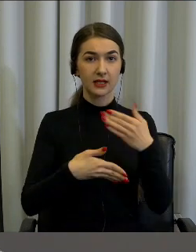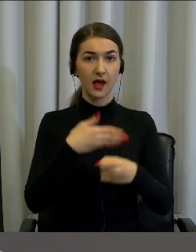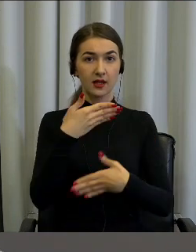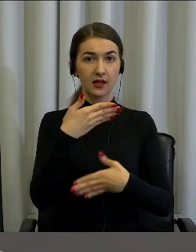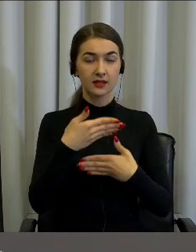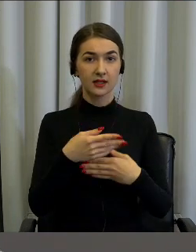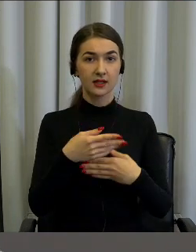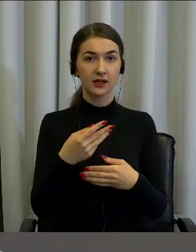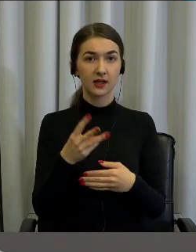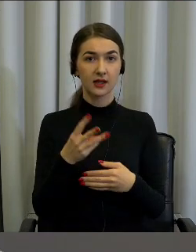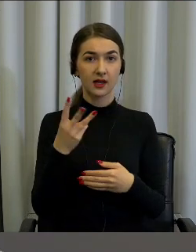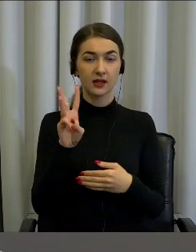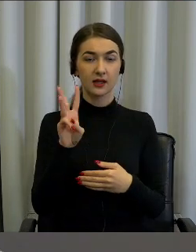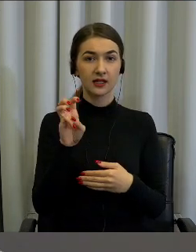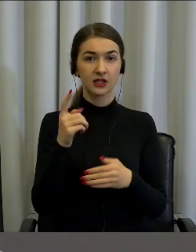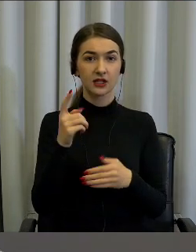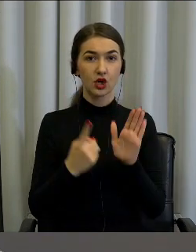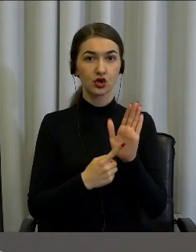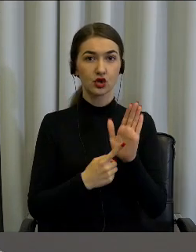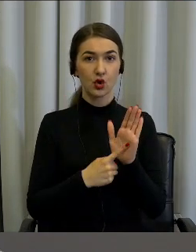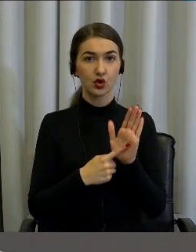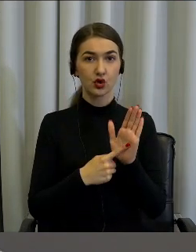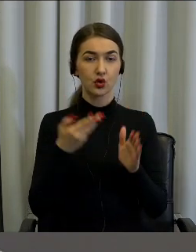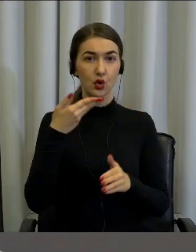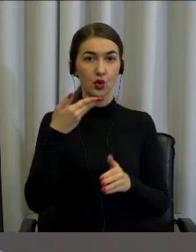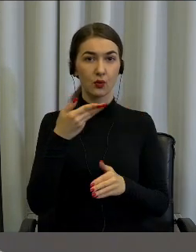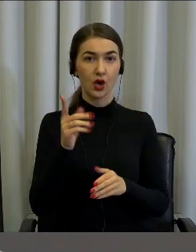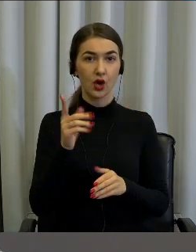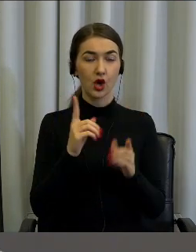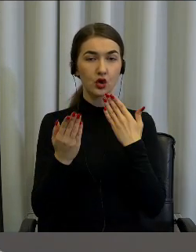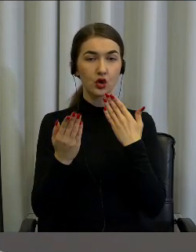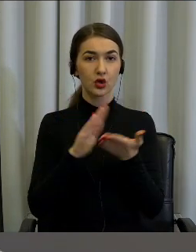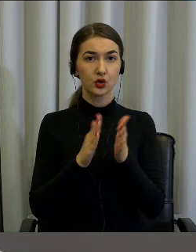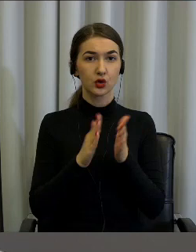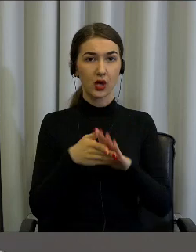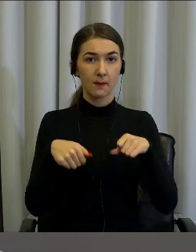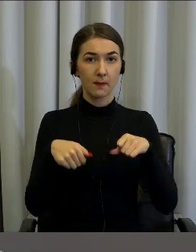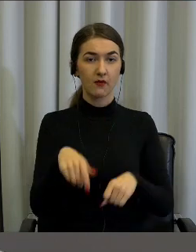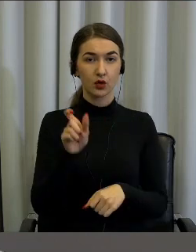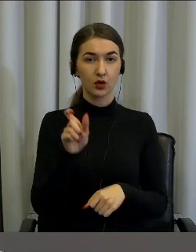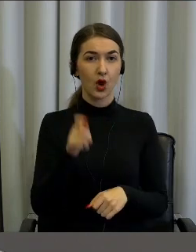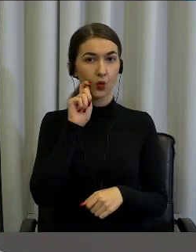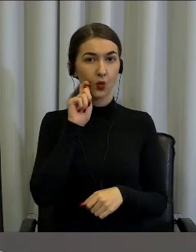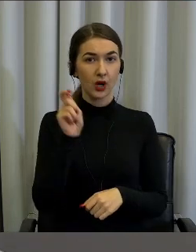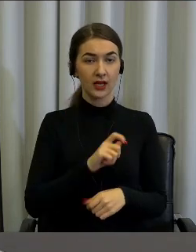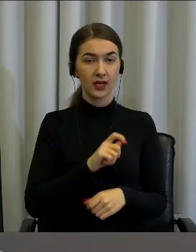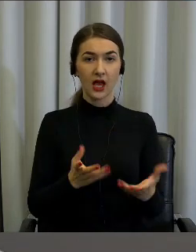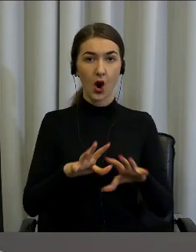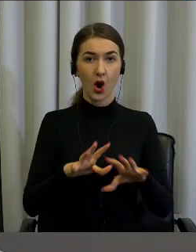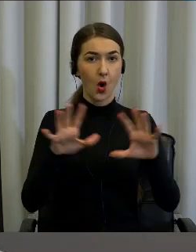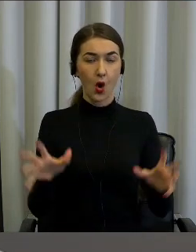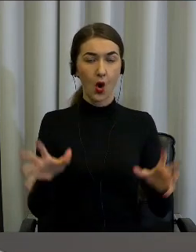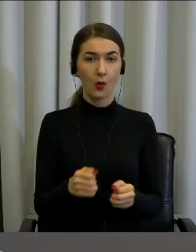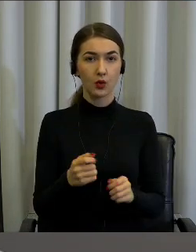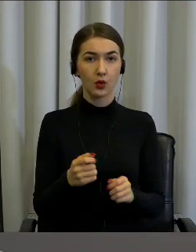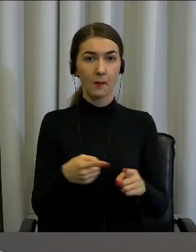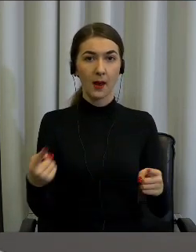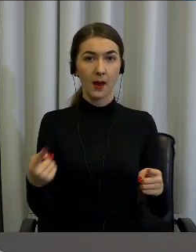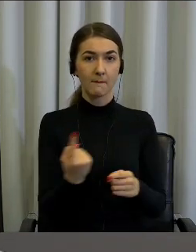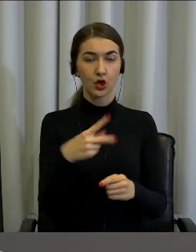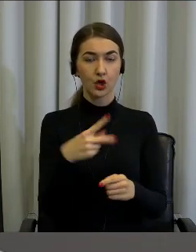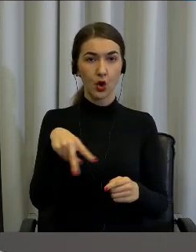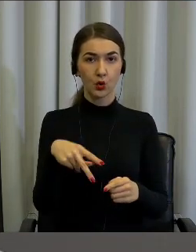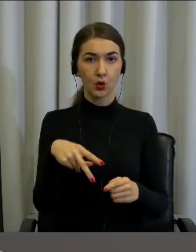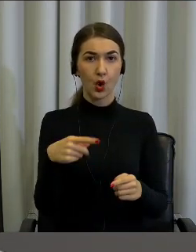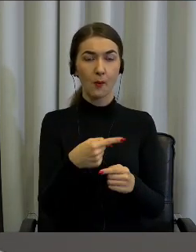306ї періодичної доповіді що ситуації з правами людини в Україні Яка охоплює період з 1 лютого по